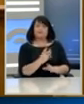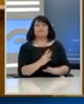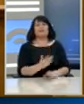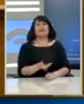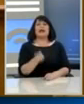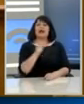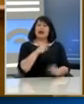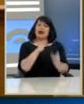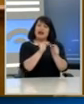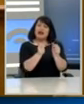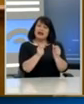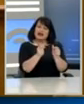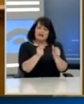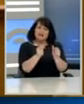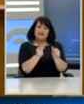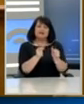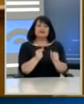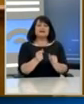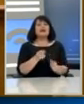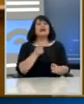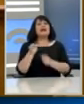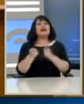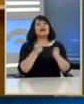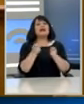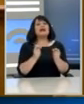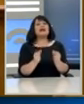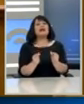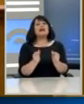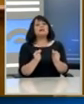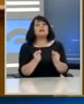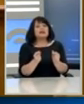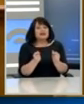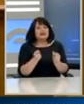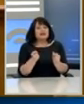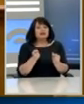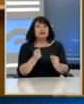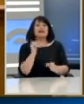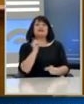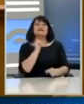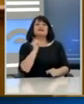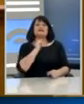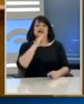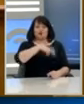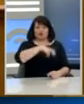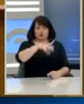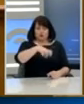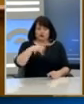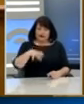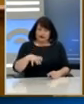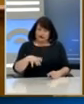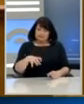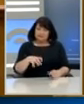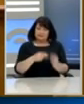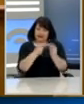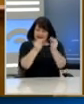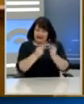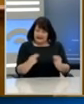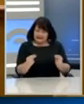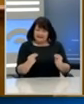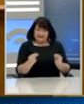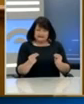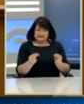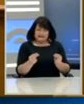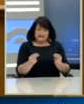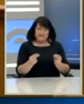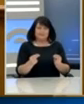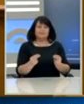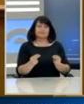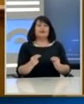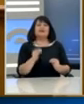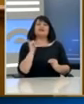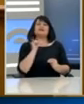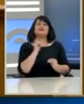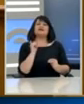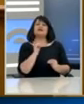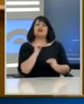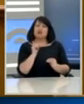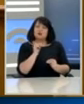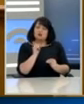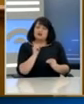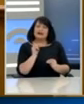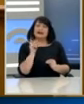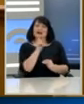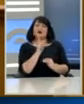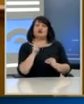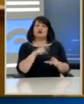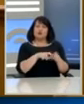Με την τροπολογία που θα δείτε, ρυθμίζουμε και τις οφειλές των Ινστιτούτων αυτών του ΕΛΗΝΙΑΕ και των λοιπόν Ινστιτούτων των Κοινωνικών